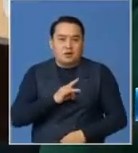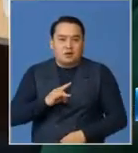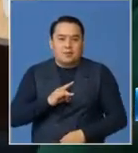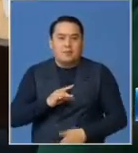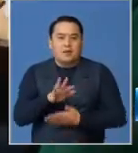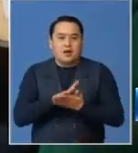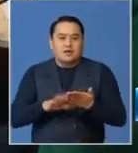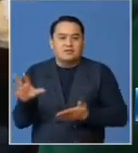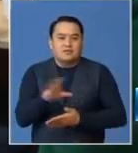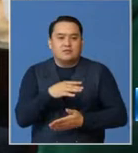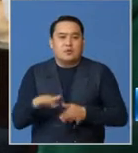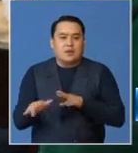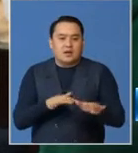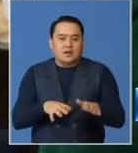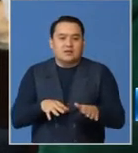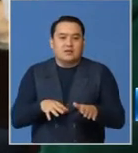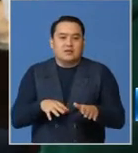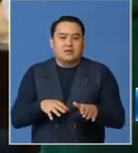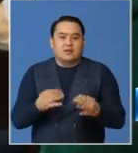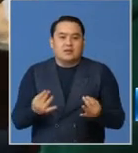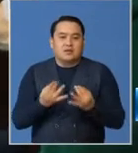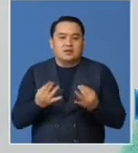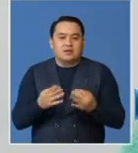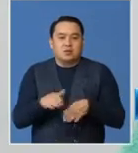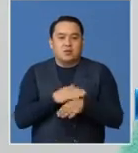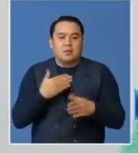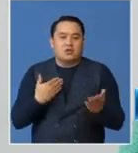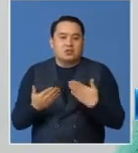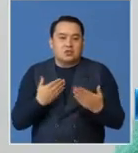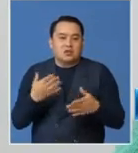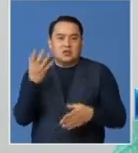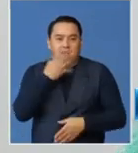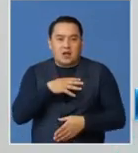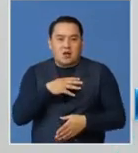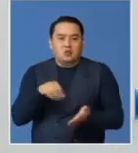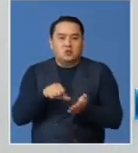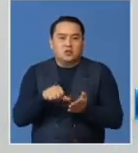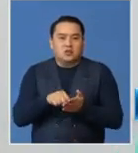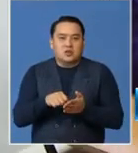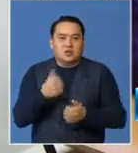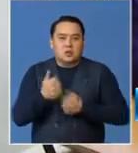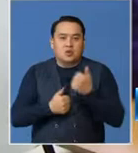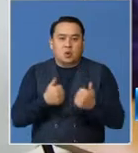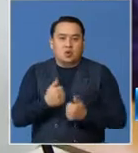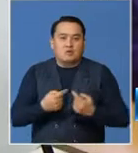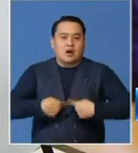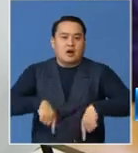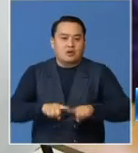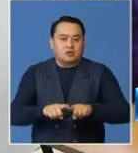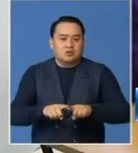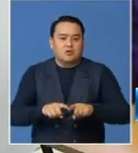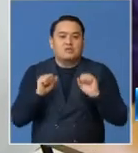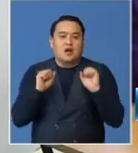На протяжении всего мероприятия в зале царила атмосфера доброжелательности и теплоты. Участники соревнования благодарны организаторам